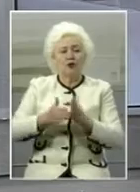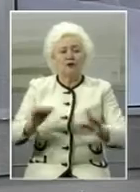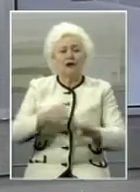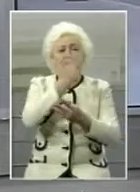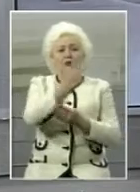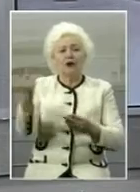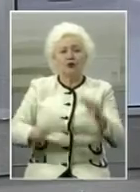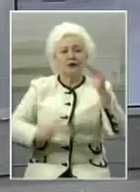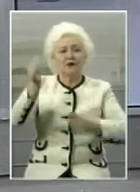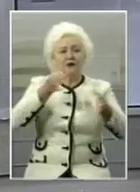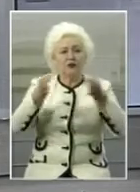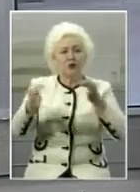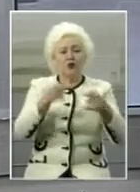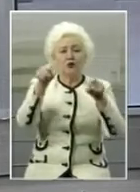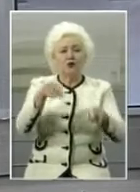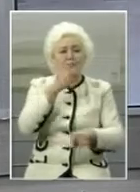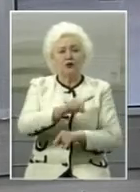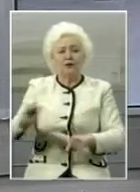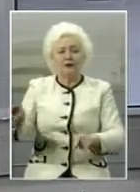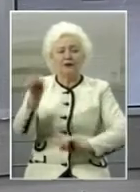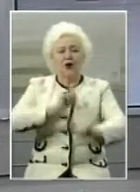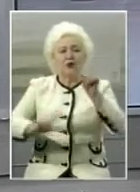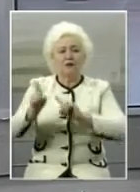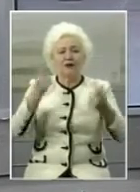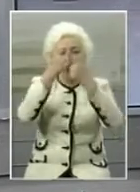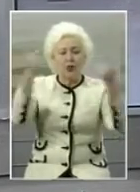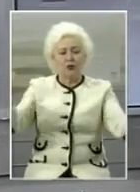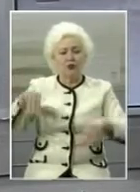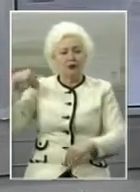Верховної Ради. У ці хвилини у засіданні оголошена перерва.